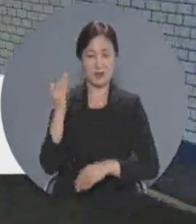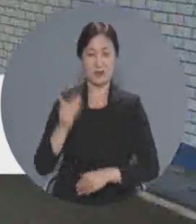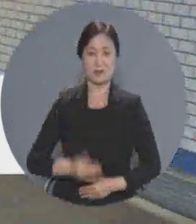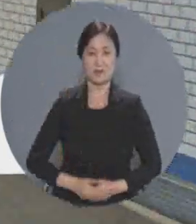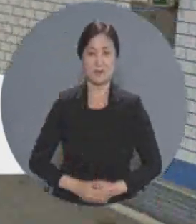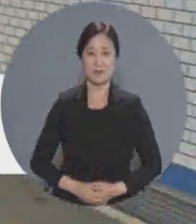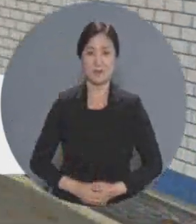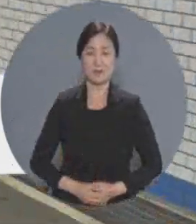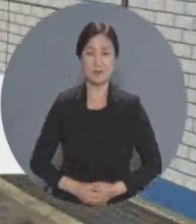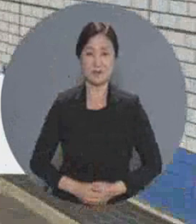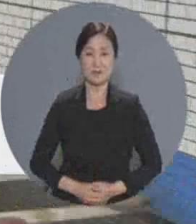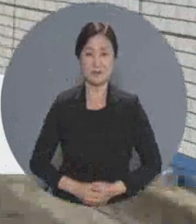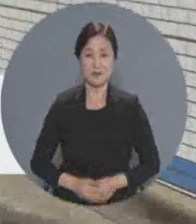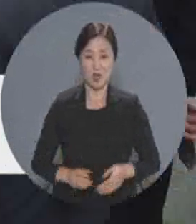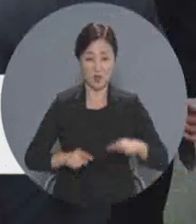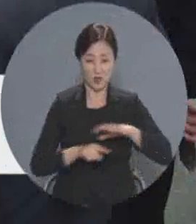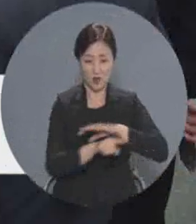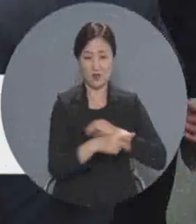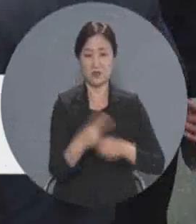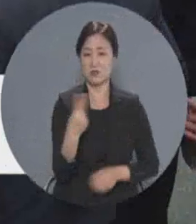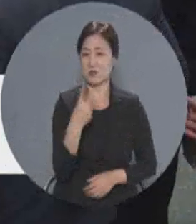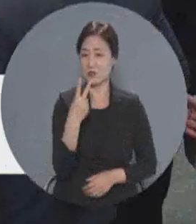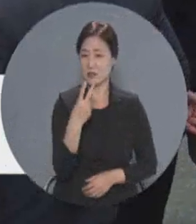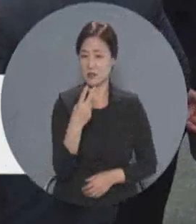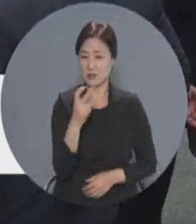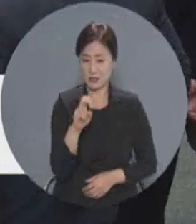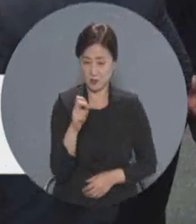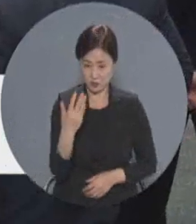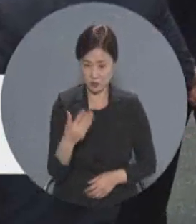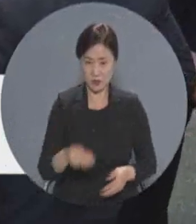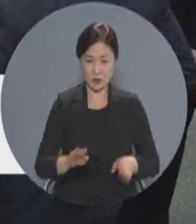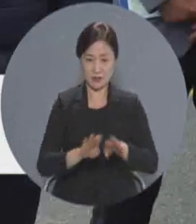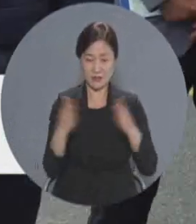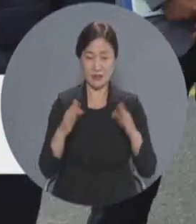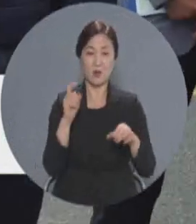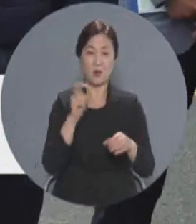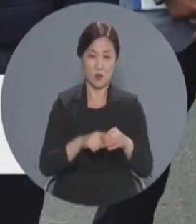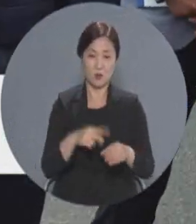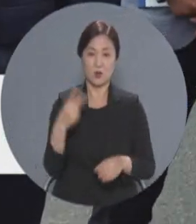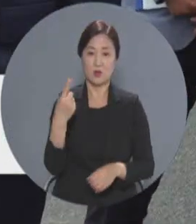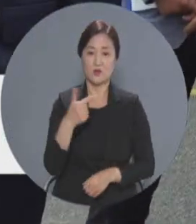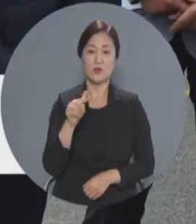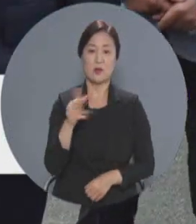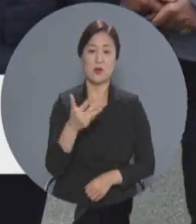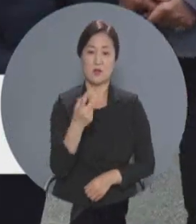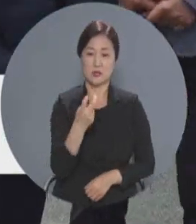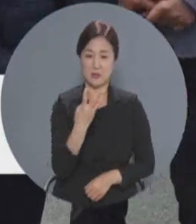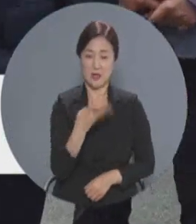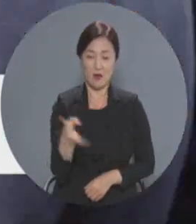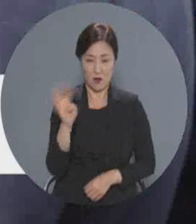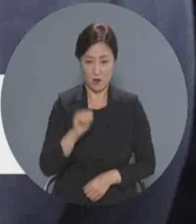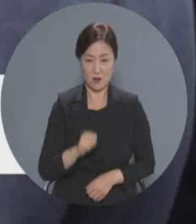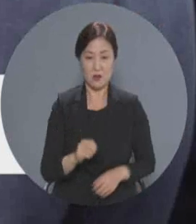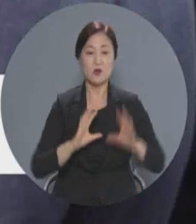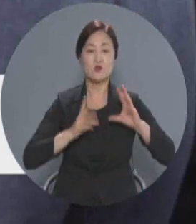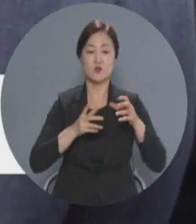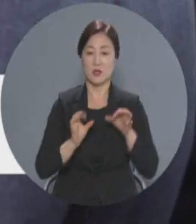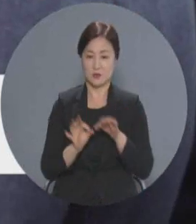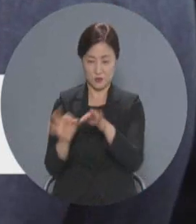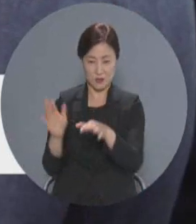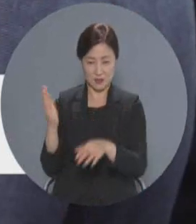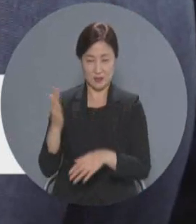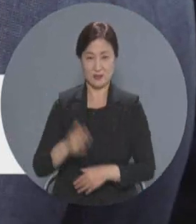밝혔습니다. 터널은 오는 2029년 개통을 목표로 6,824억 원의 사업비 전액이 국비로